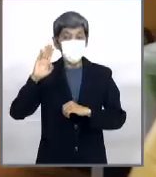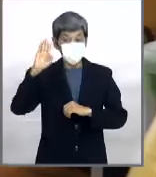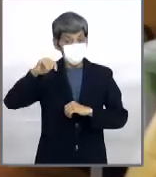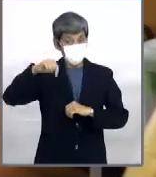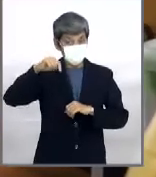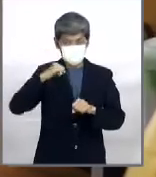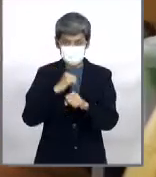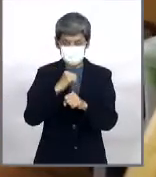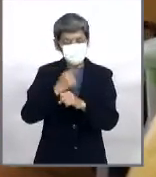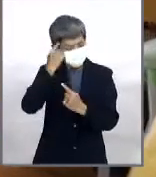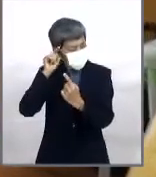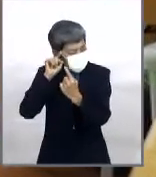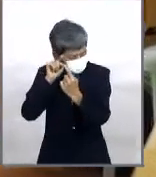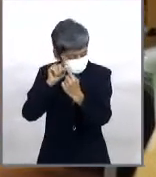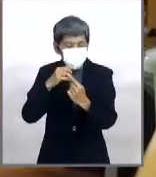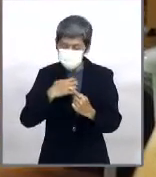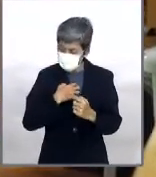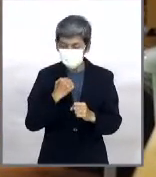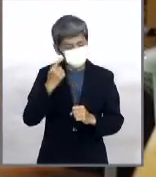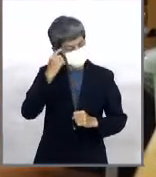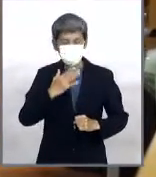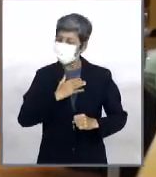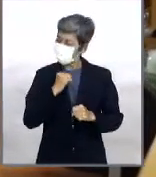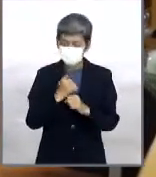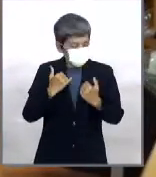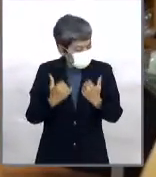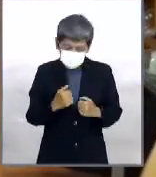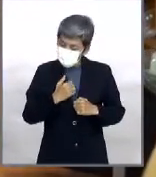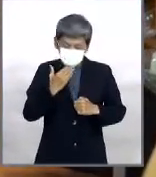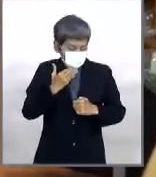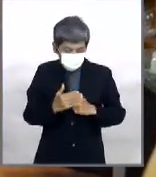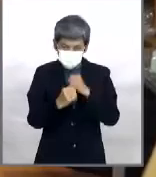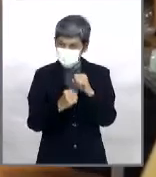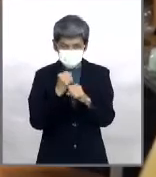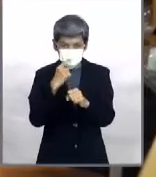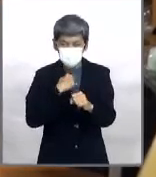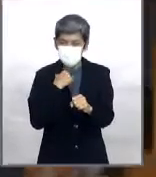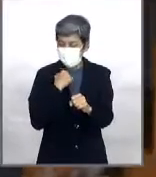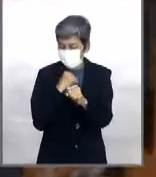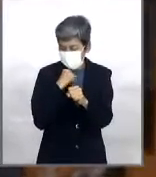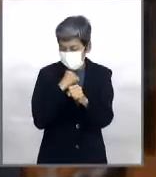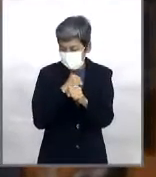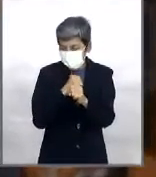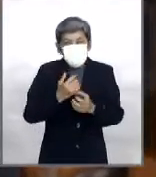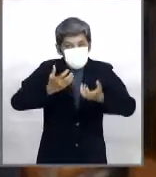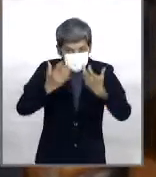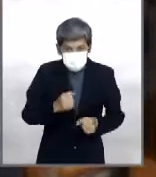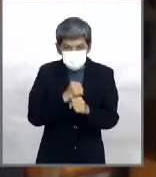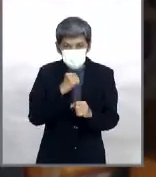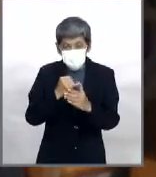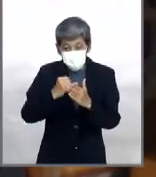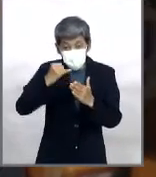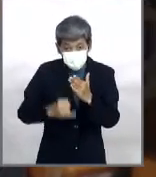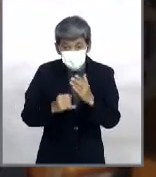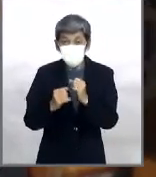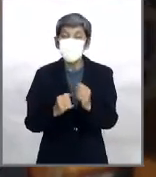ก็บริษัทเนี้ยเราได้ตั้งเป้าหมายว่าจะวางอนาคตไว้กับตรงนี้เลยนะครับผมตลอด1ปีเนี่ยทำงานหนักมากด้วยว่า